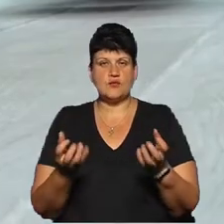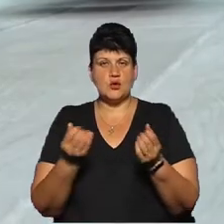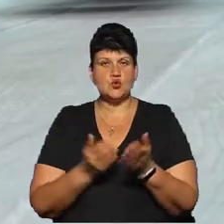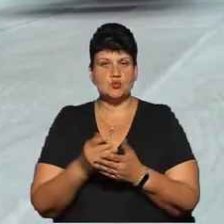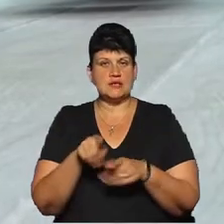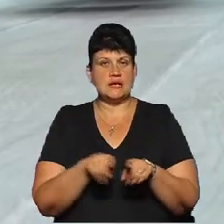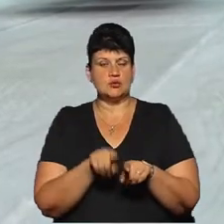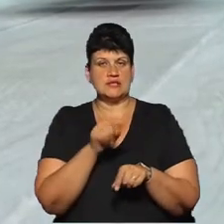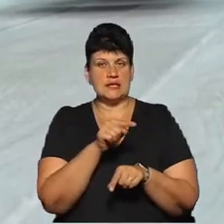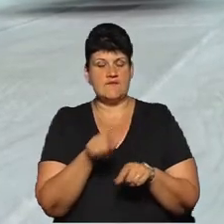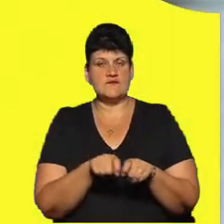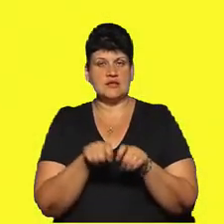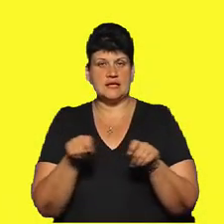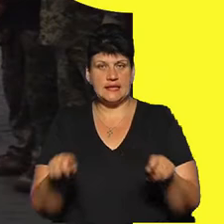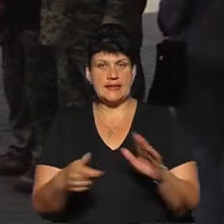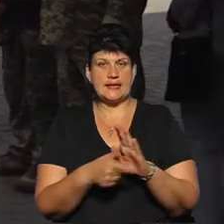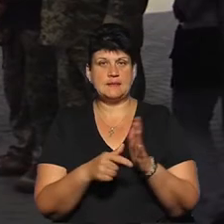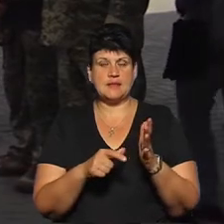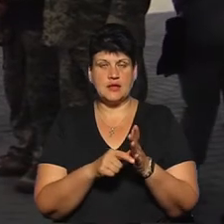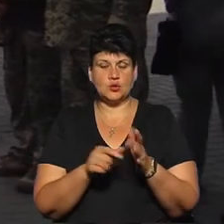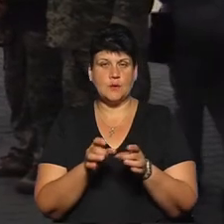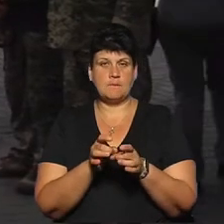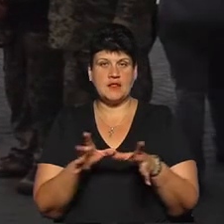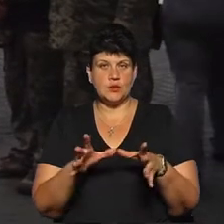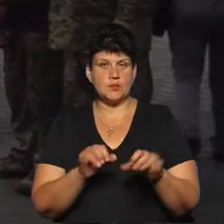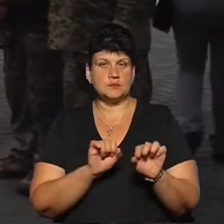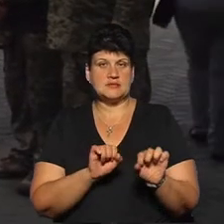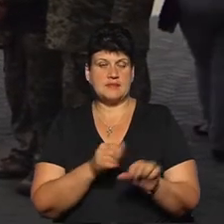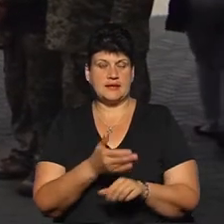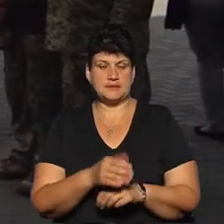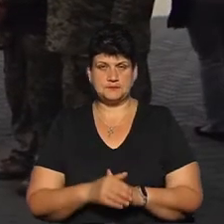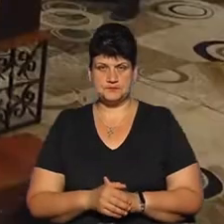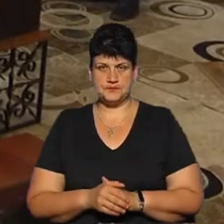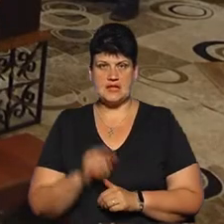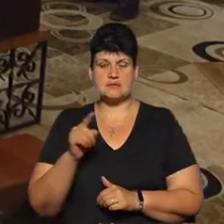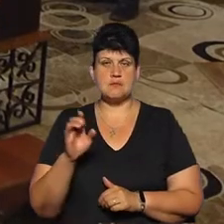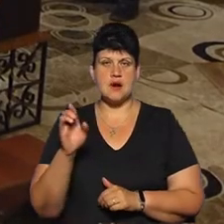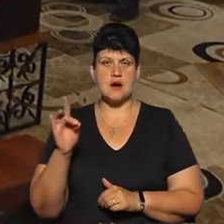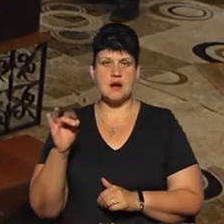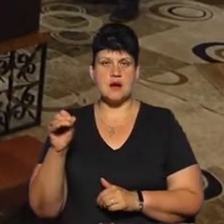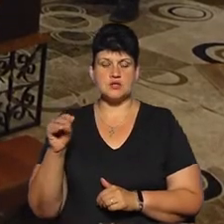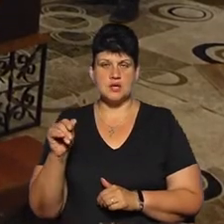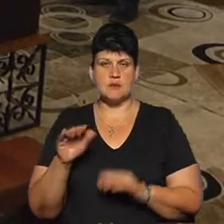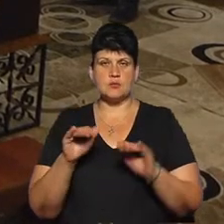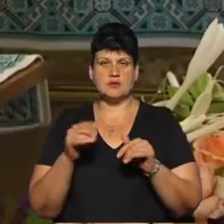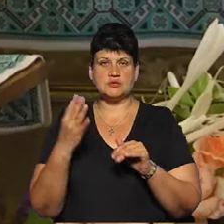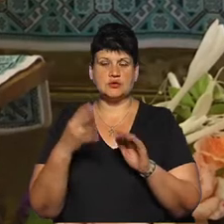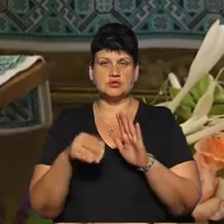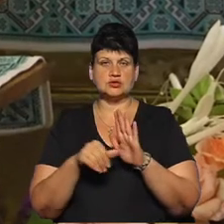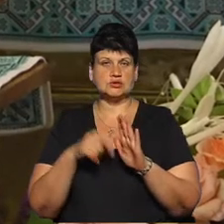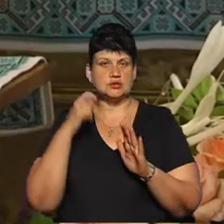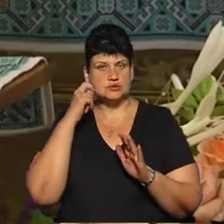кімнату мінної безпеки. У Збаражі попрощалися з 46-річним військовослужбовцем